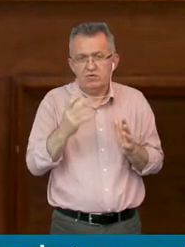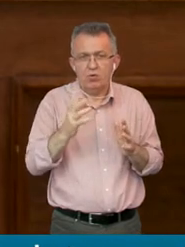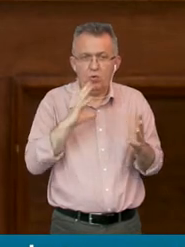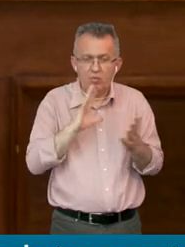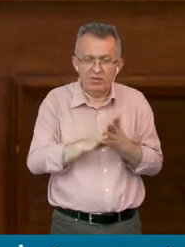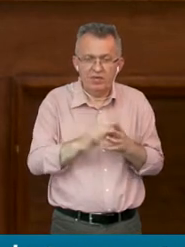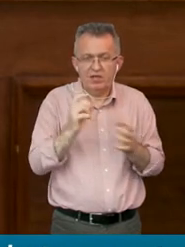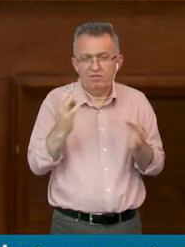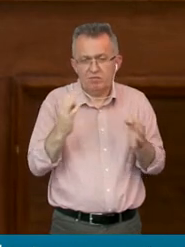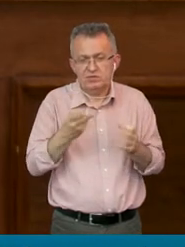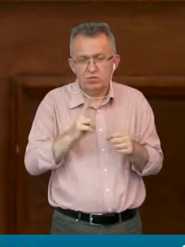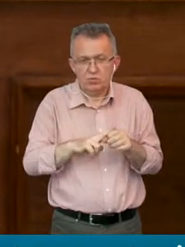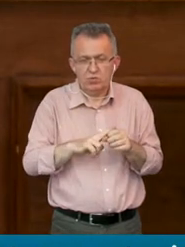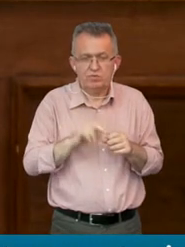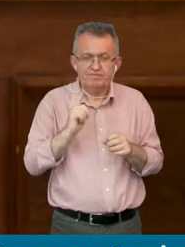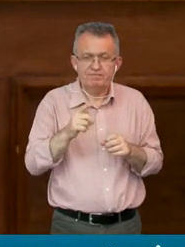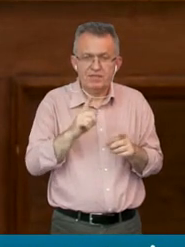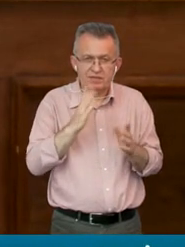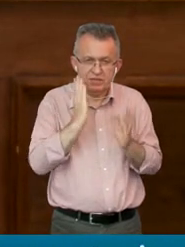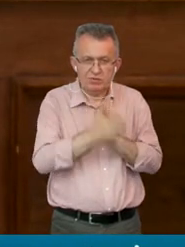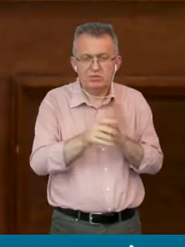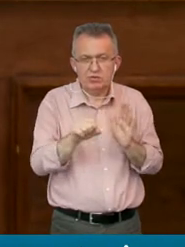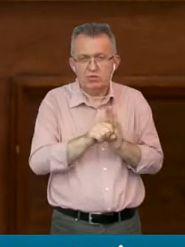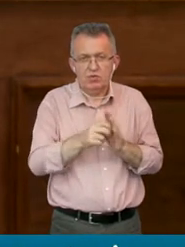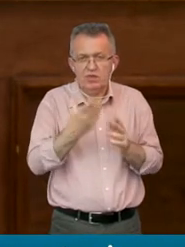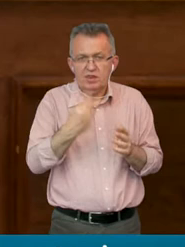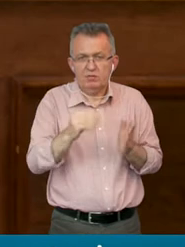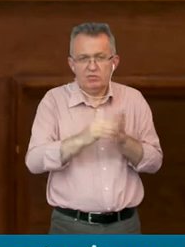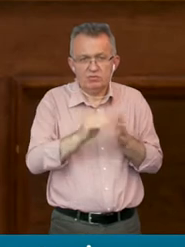opinii, jakichś informacji, które kierujecie i nie oczekujecie